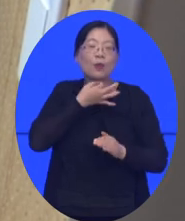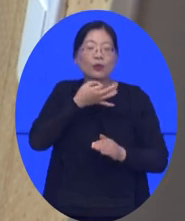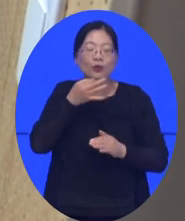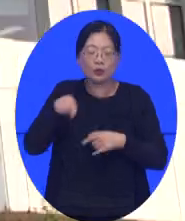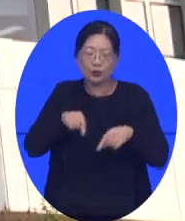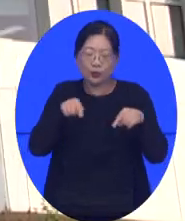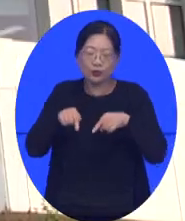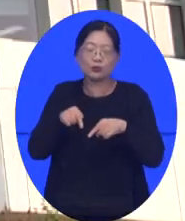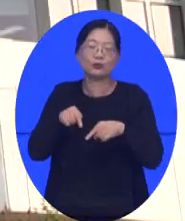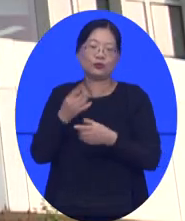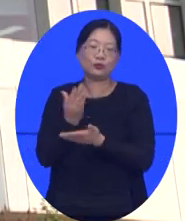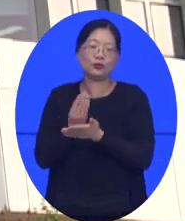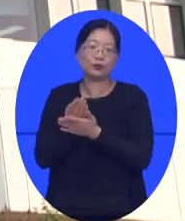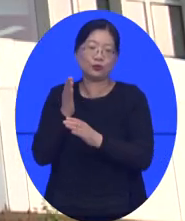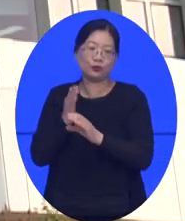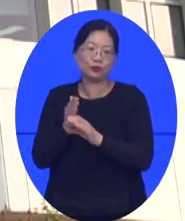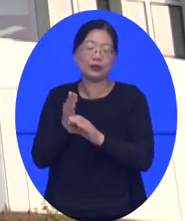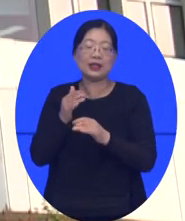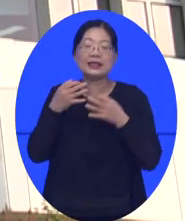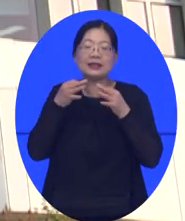경기도지사. 경기도